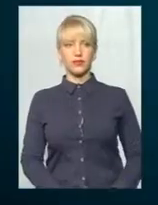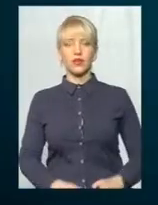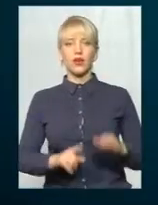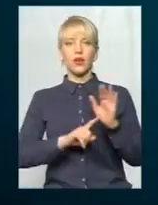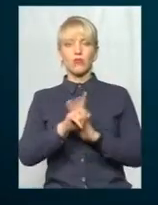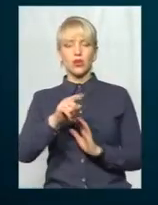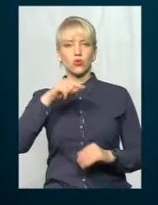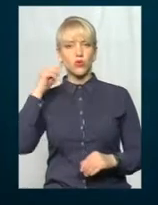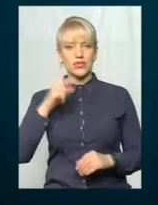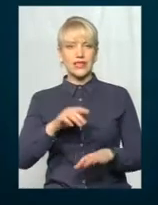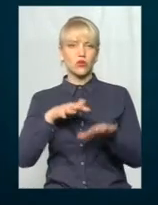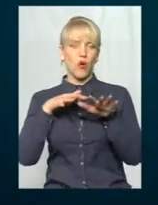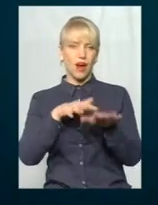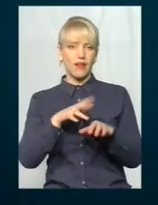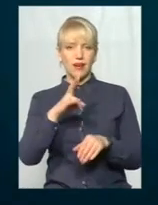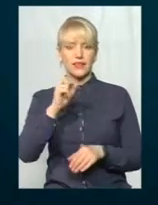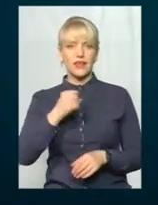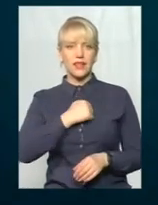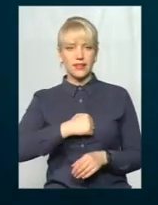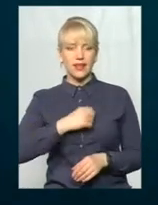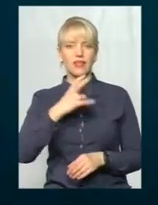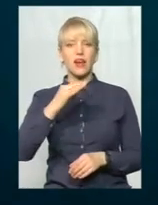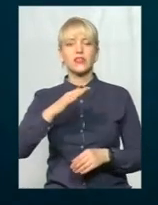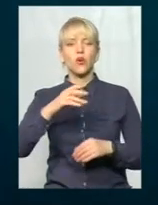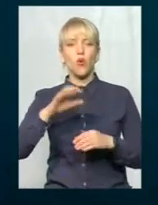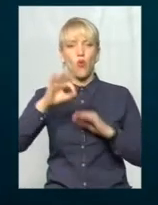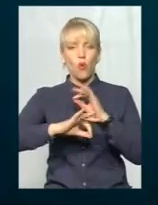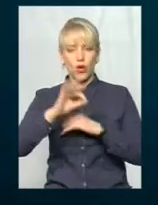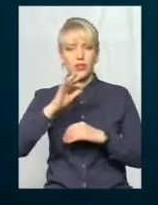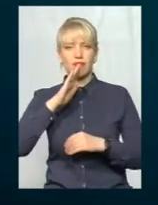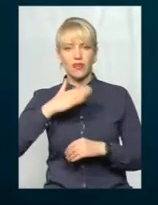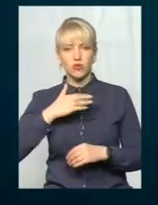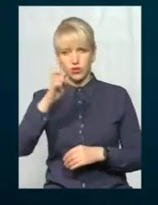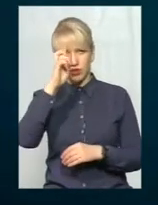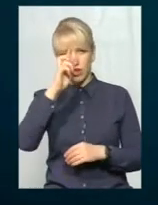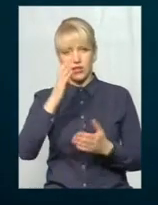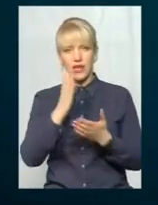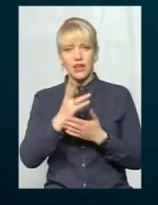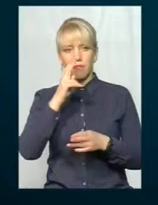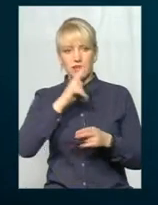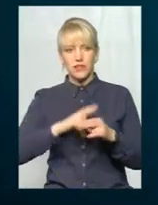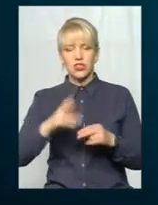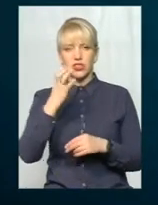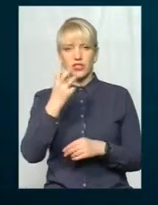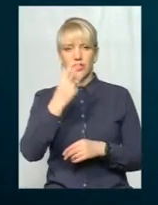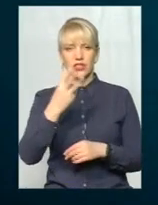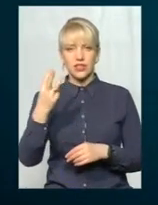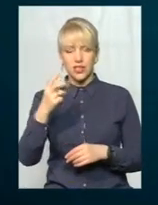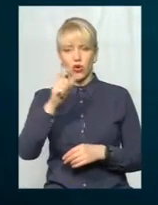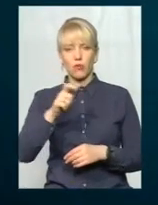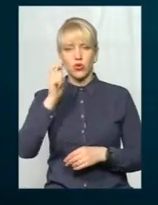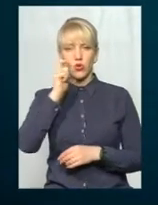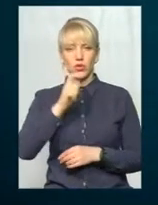Початку російської агресії на сході нашої держави, на жаль, вважаються зниклими безвісті 403 громадян України. Серед них